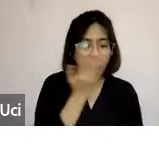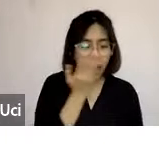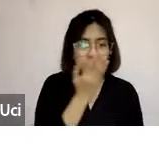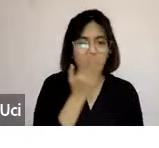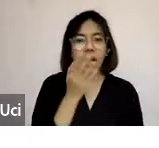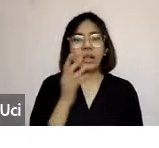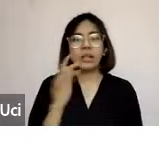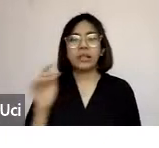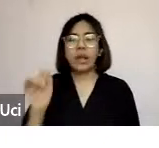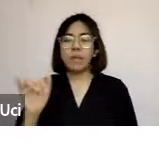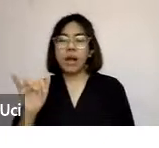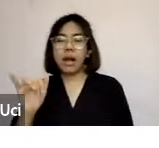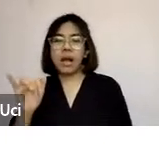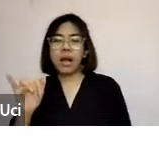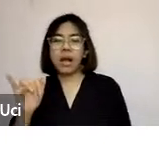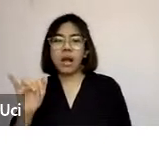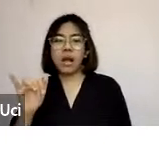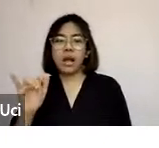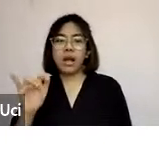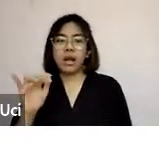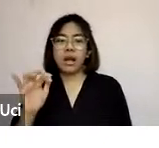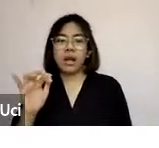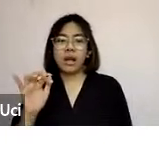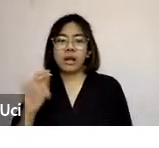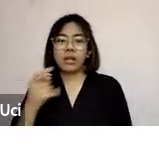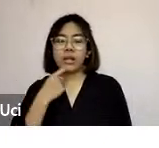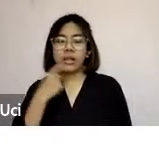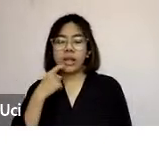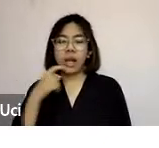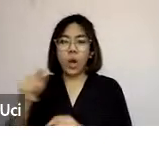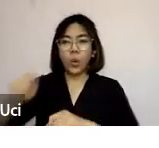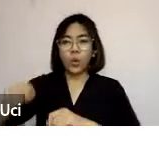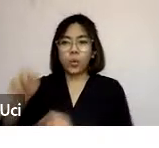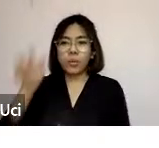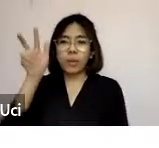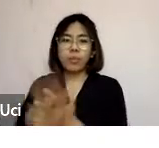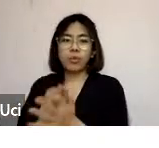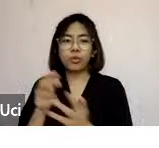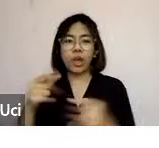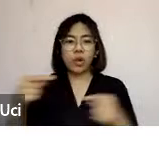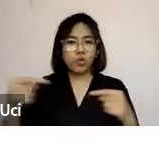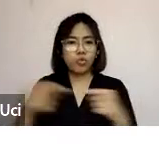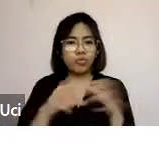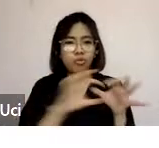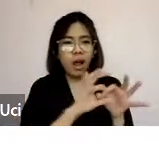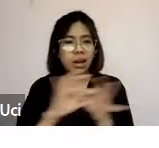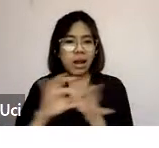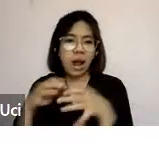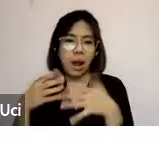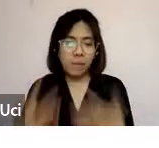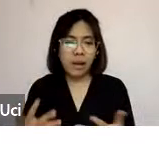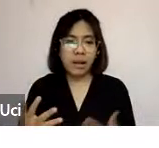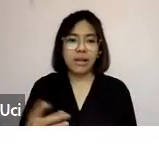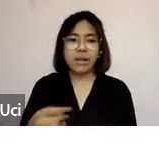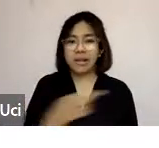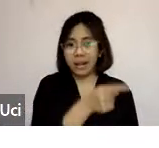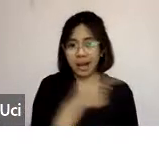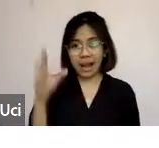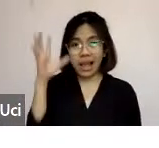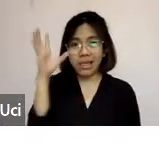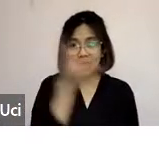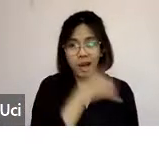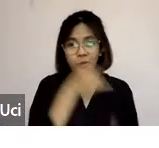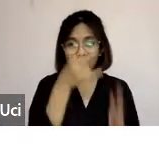dengan keputusan-keputusan hukumnya ini kita tahu tentu isinya